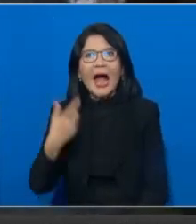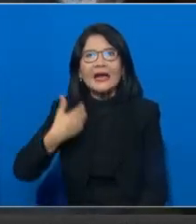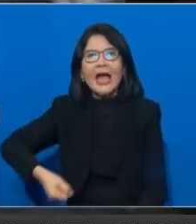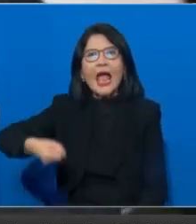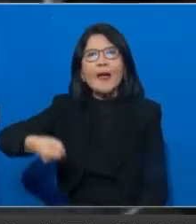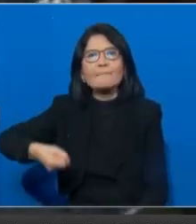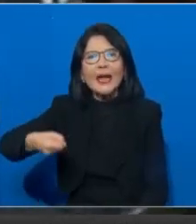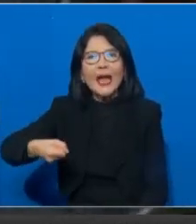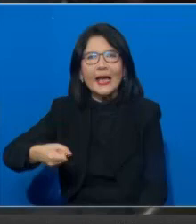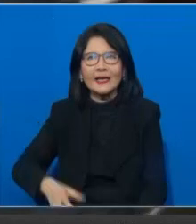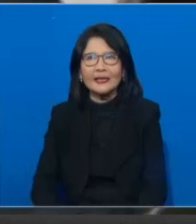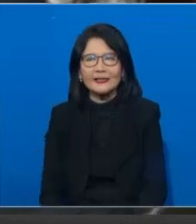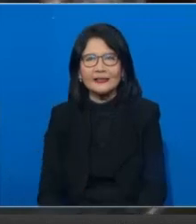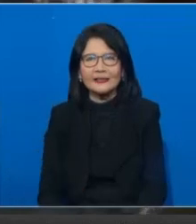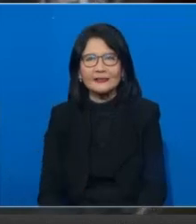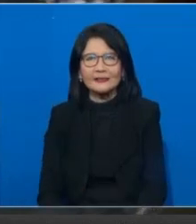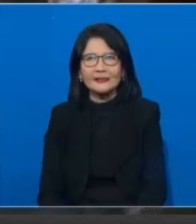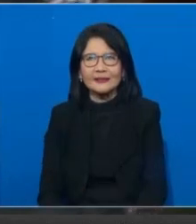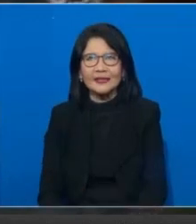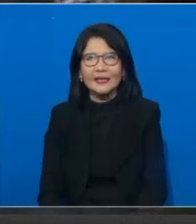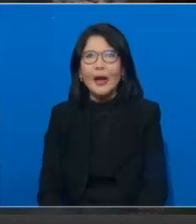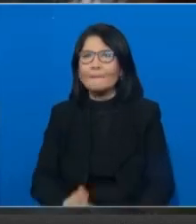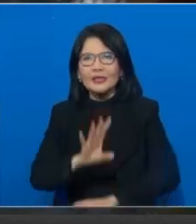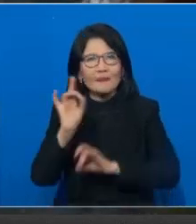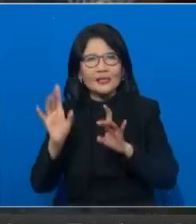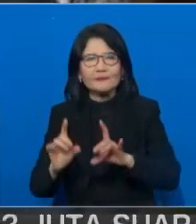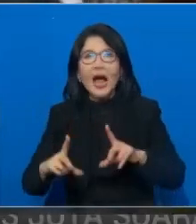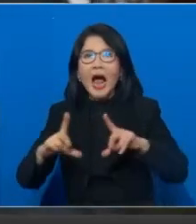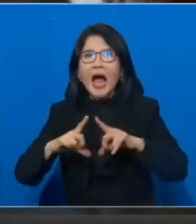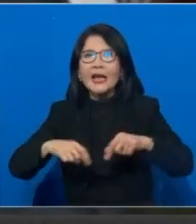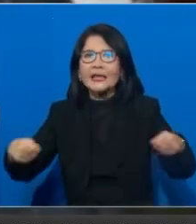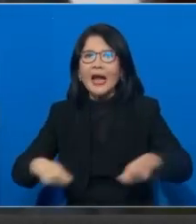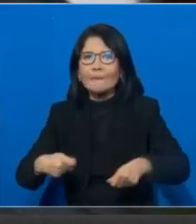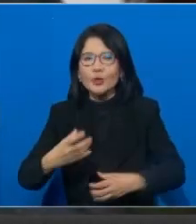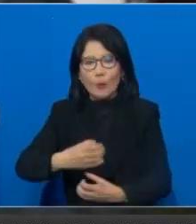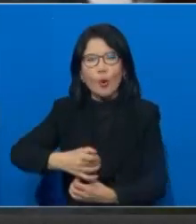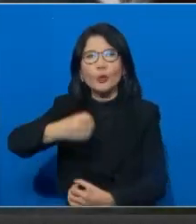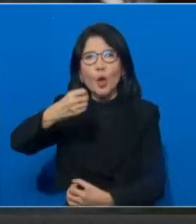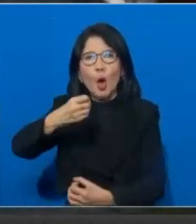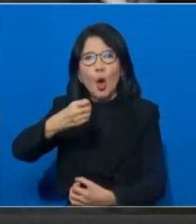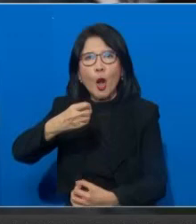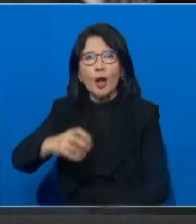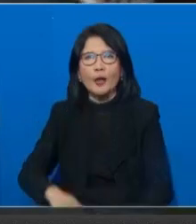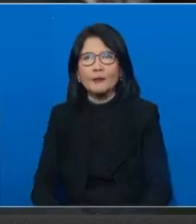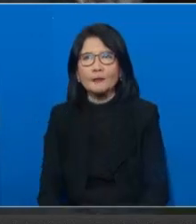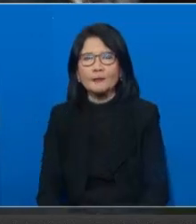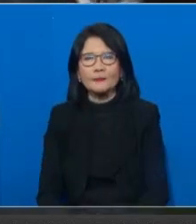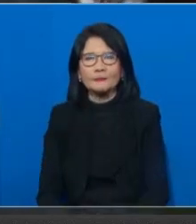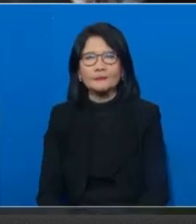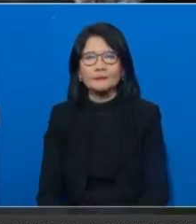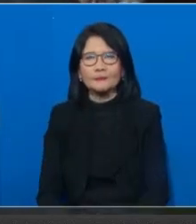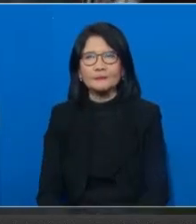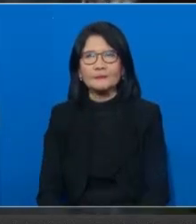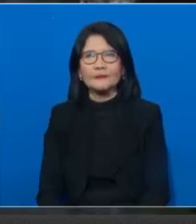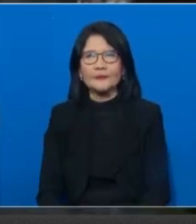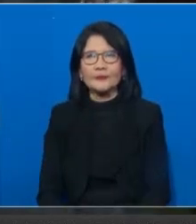ember, galon, terus banyak botol juga. Ini setiap Ramadan pasti